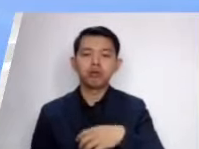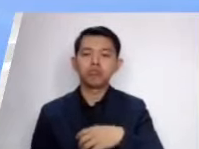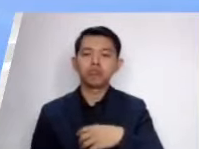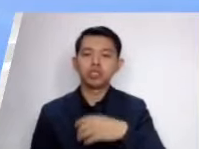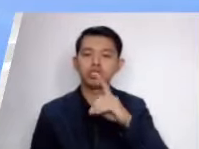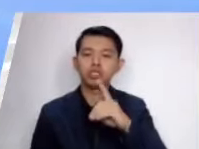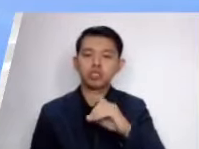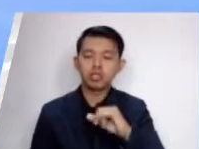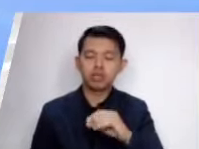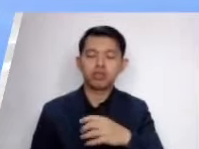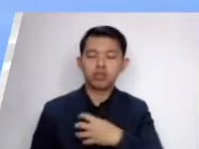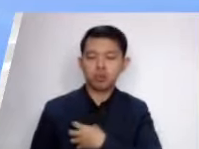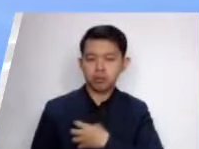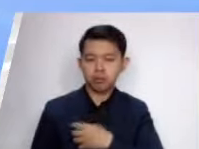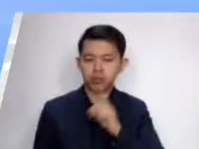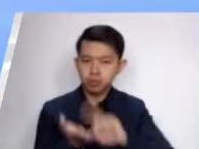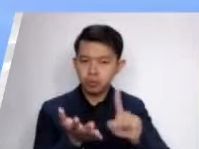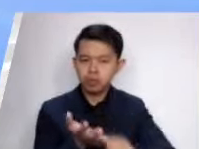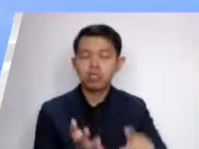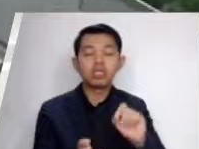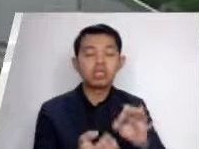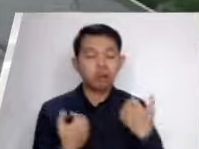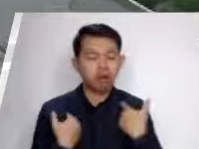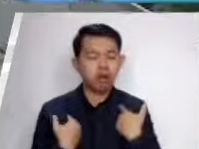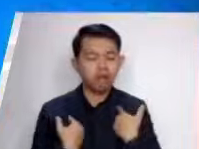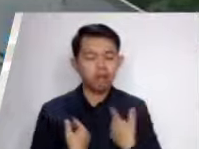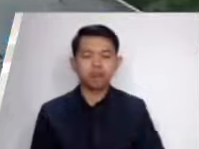ilang lugar sa Southern Metro Manila.